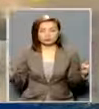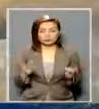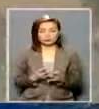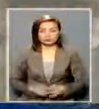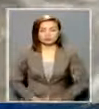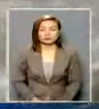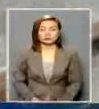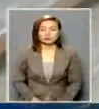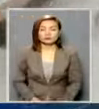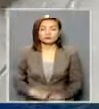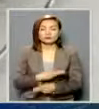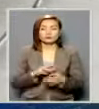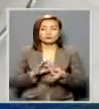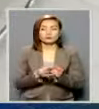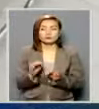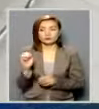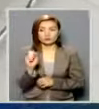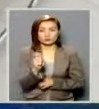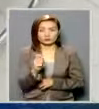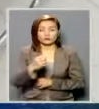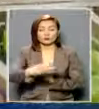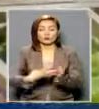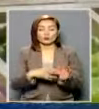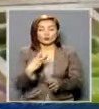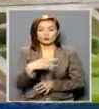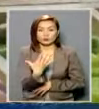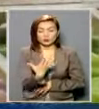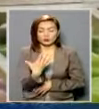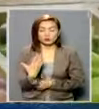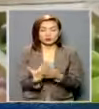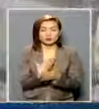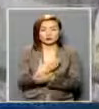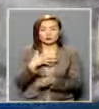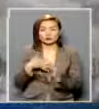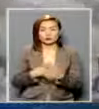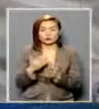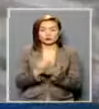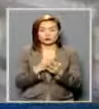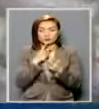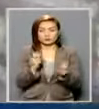көбейту қажет. Тақырыпты толығырақ жексенбі күні сағат 19:35-те журналистік зерттеу